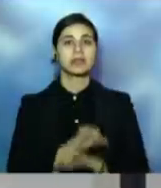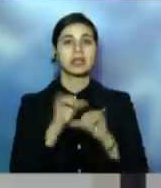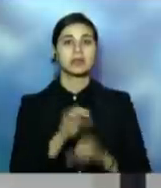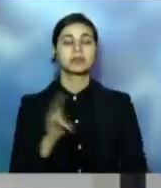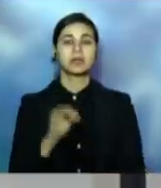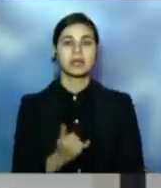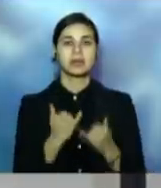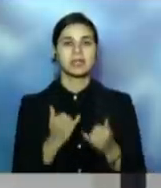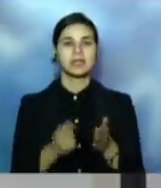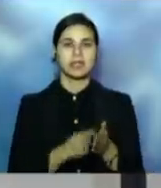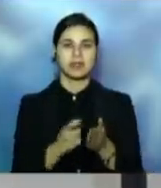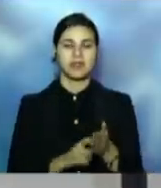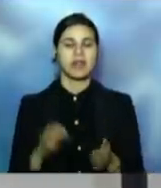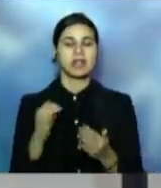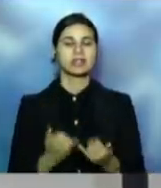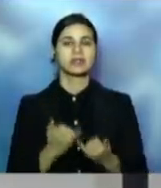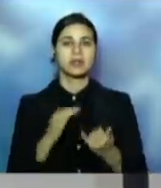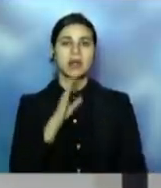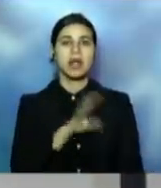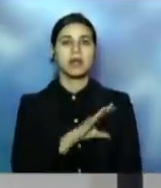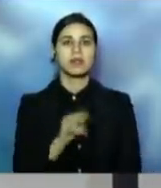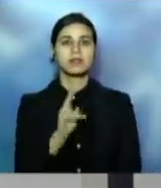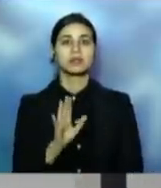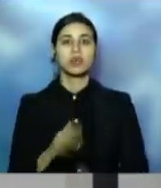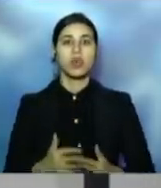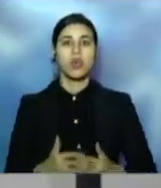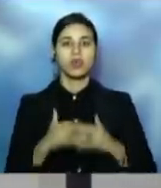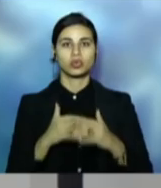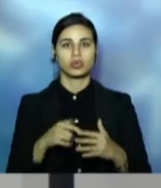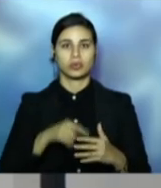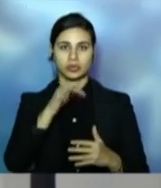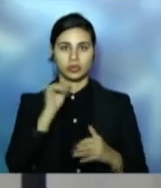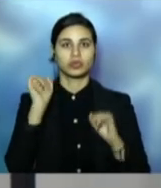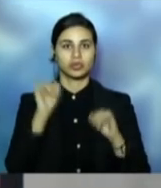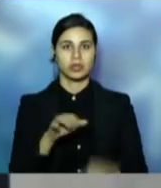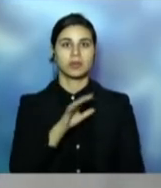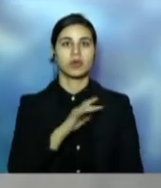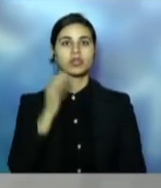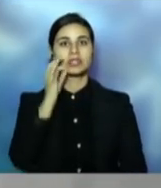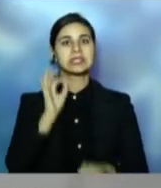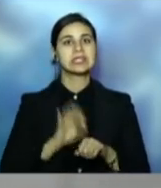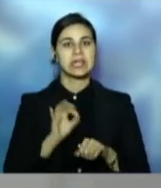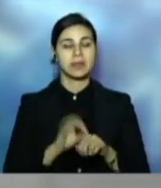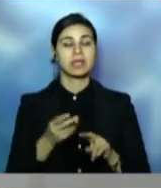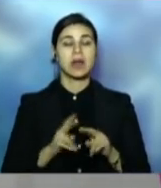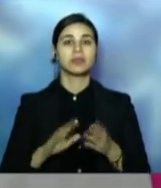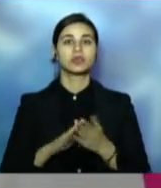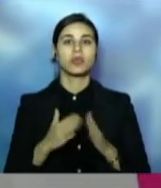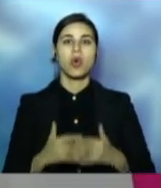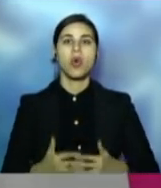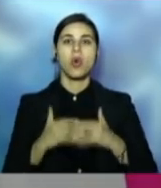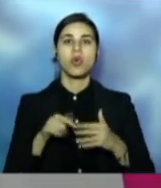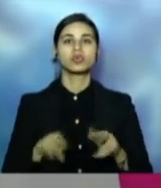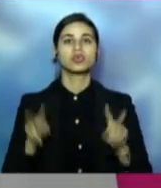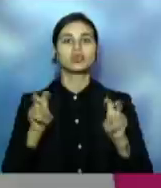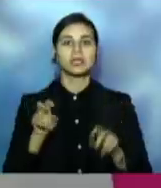დღევანდელი კვლევა ეძღვნება იმ ქალბატონებს, რომელთაც მხოლოდ ორსულობის განმავლობაში შეიძლება დაემართოთ დიაბეტი. ამ მდგომარეობას ორსულთა დიაბეტი ჰქვია